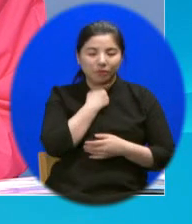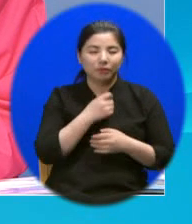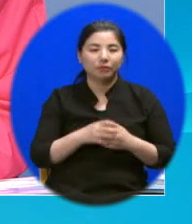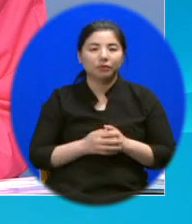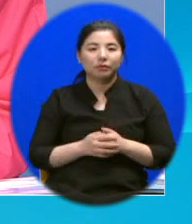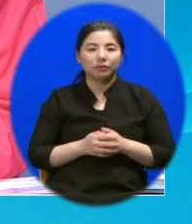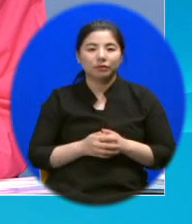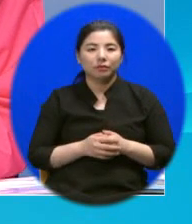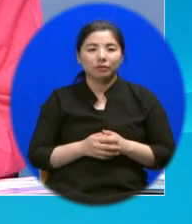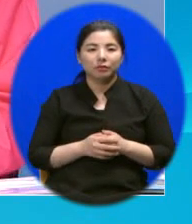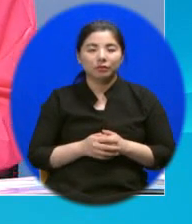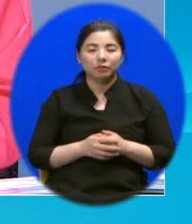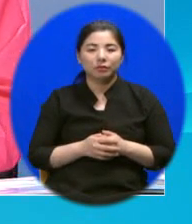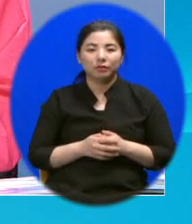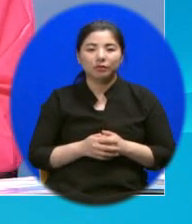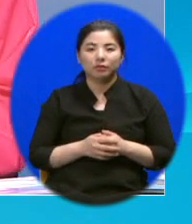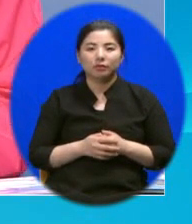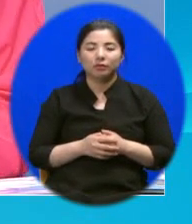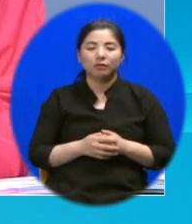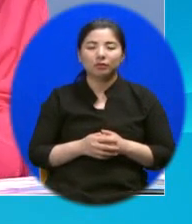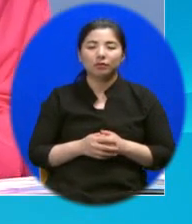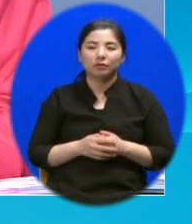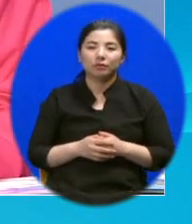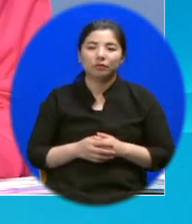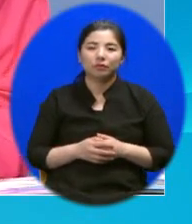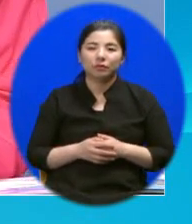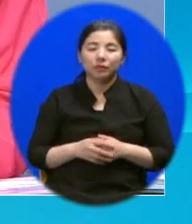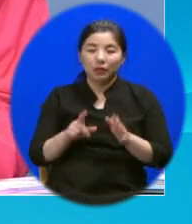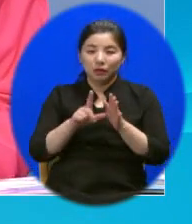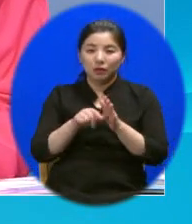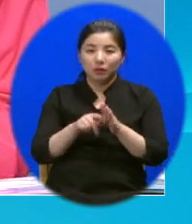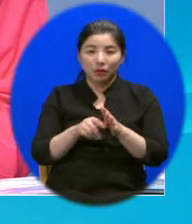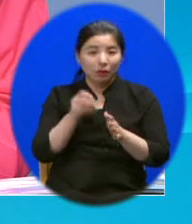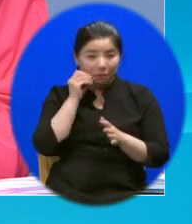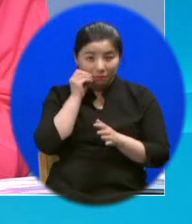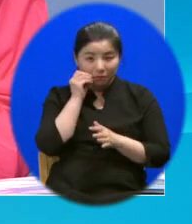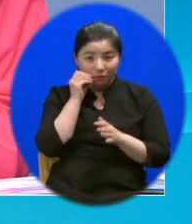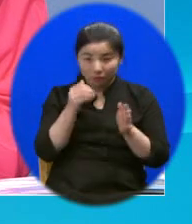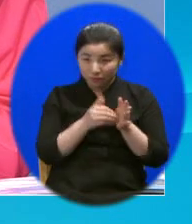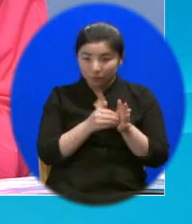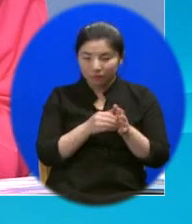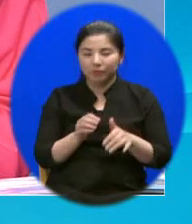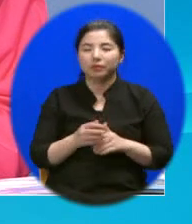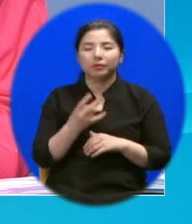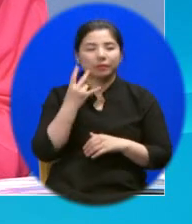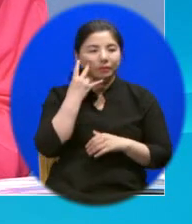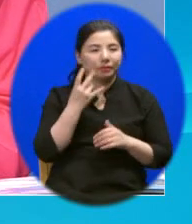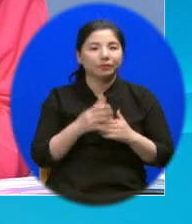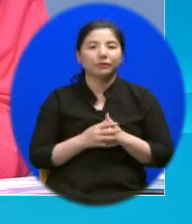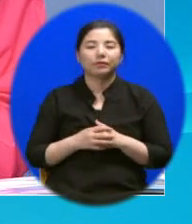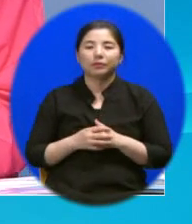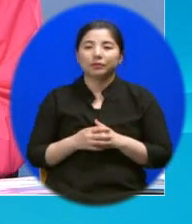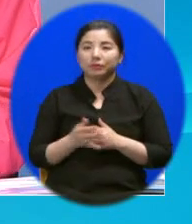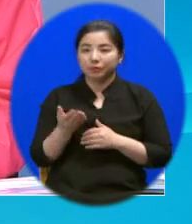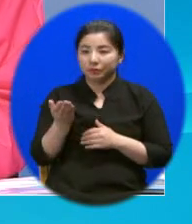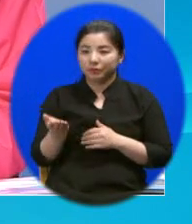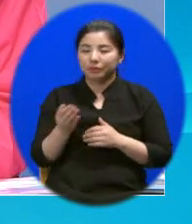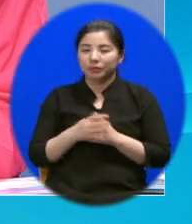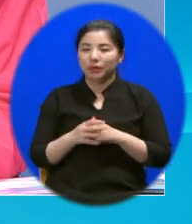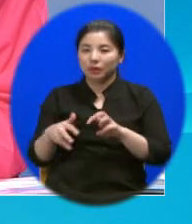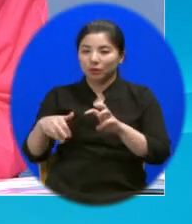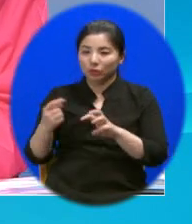싶습니다 4 자 시간이 나면 이제 마무리할 수 있는 거죠 4 예 즉 경우 분이 그